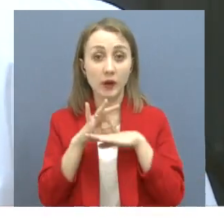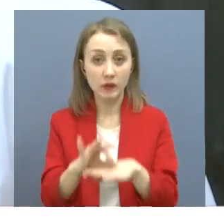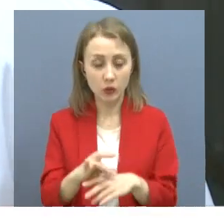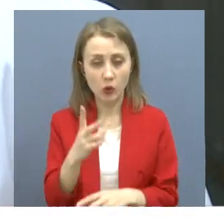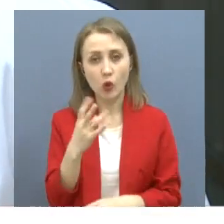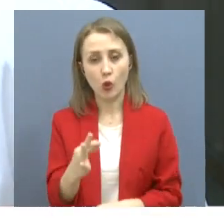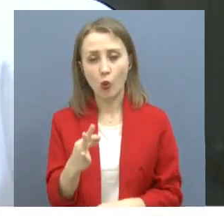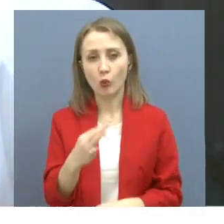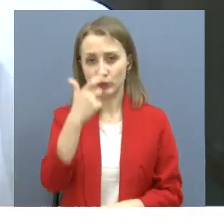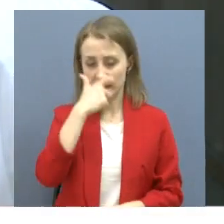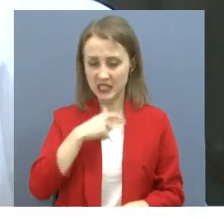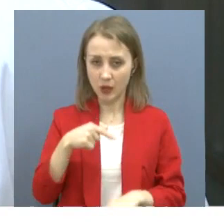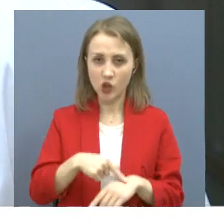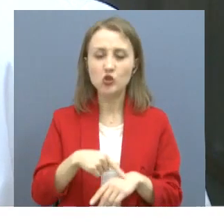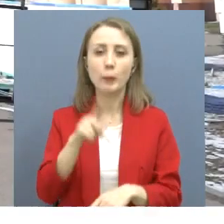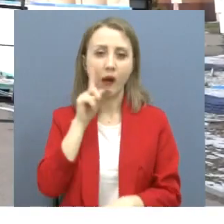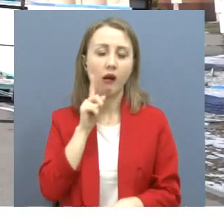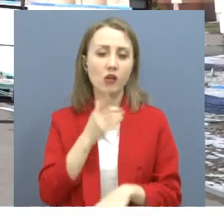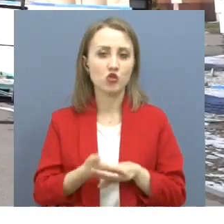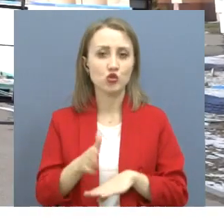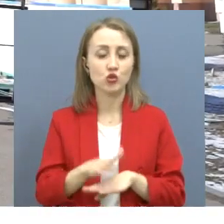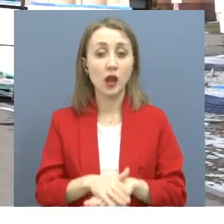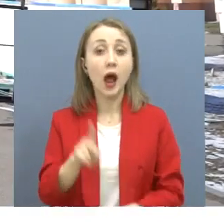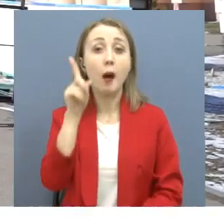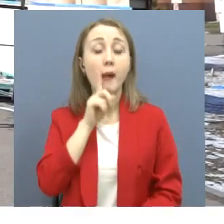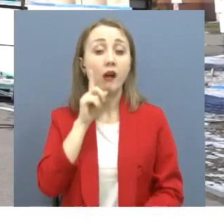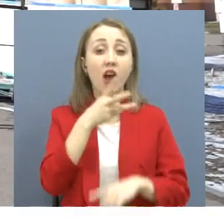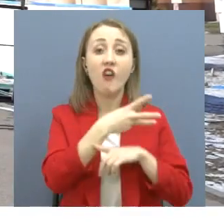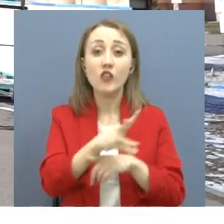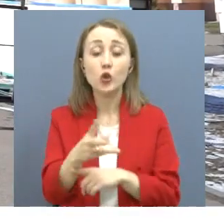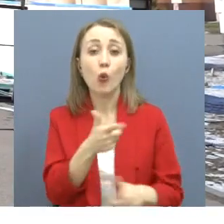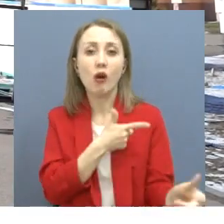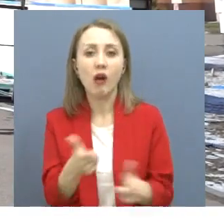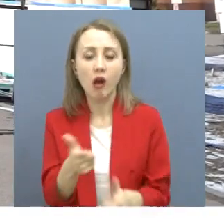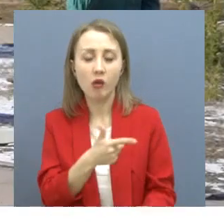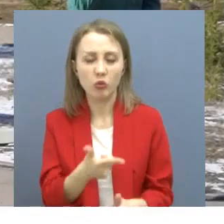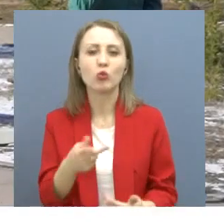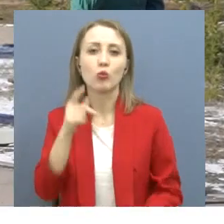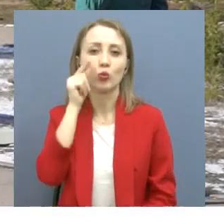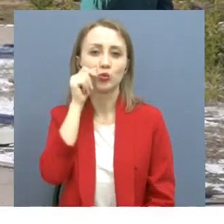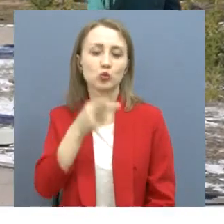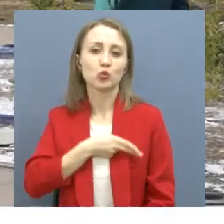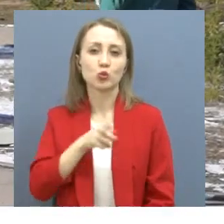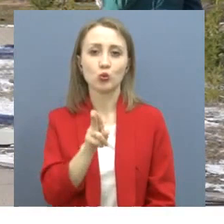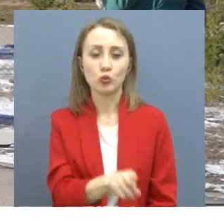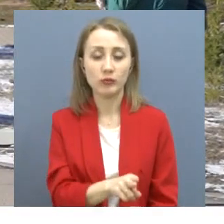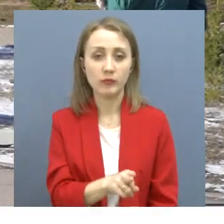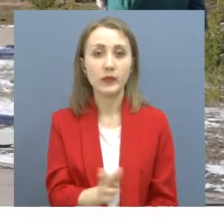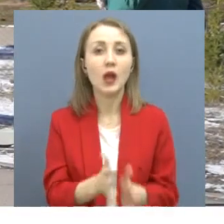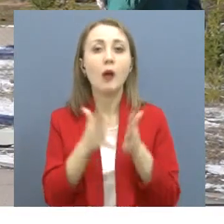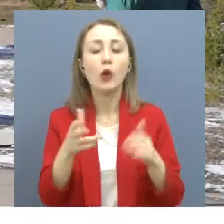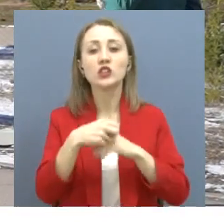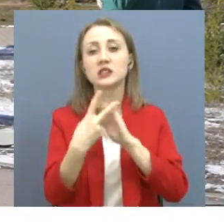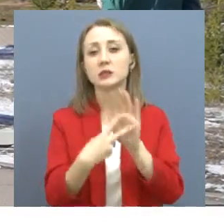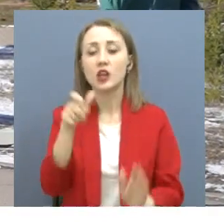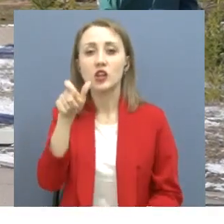Но состояние сейчас остается пока тяжелым. Пока материал готовился к эфиру, стало известно о гибели пациента. Большинство из 17